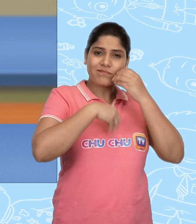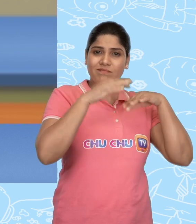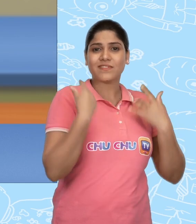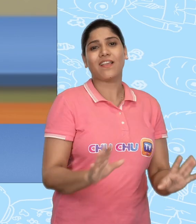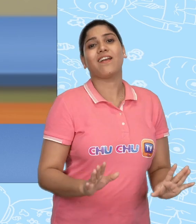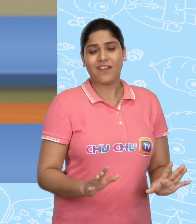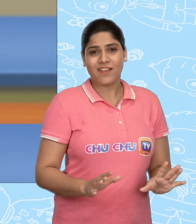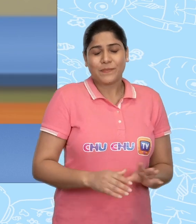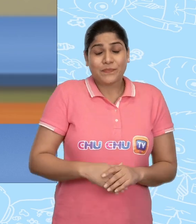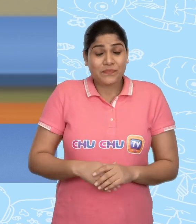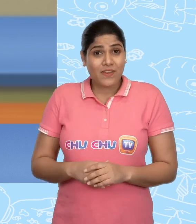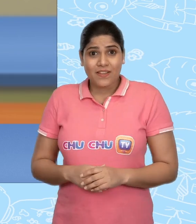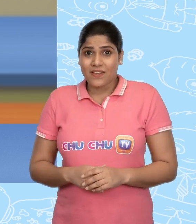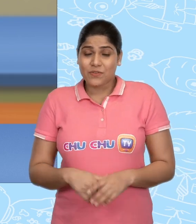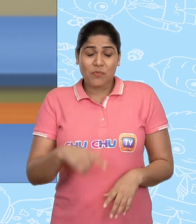गया।